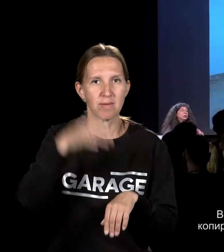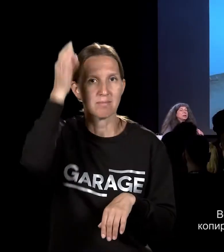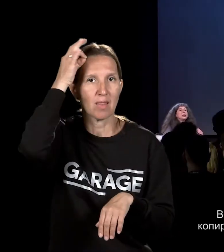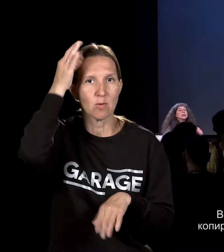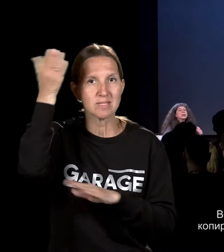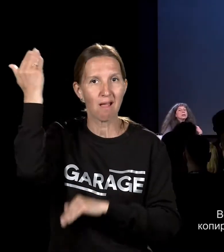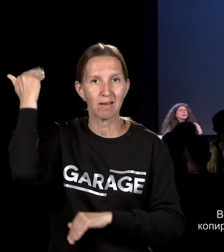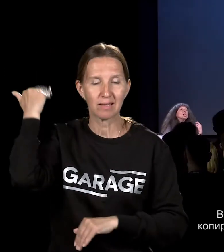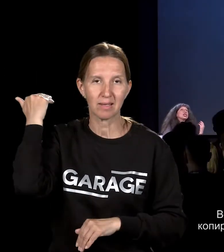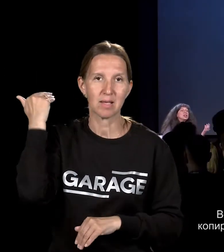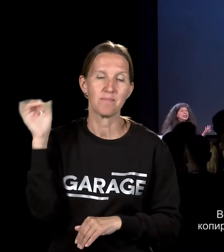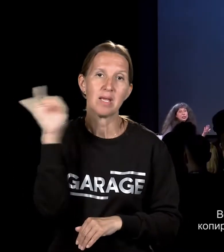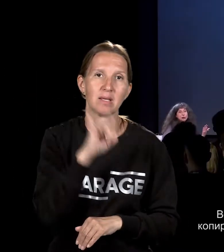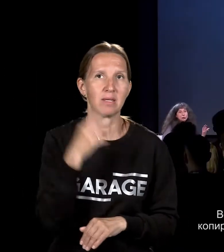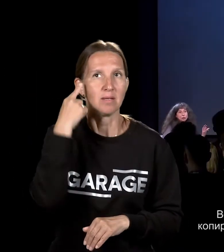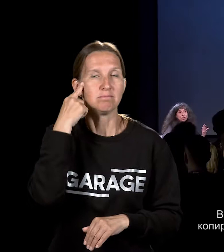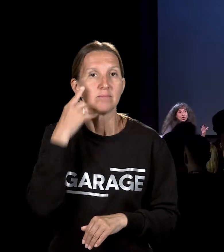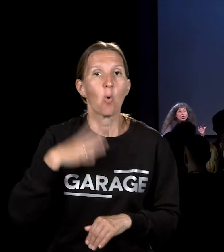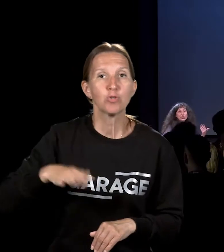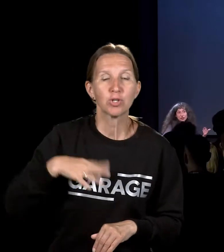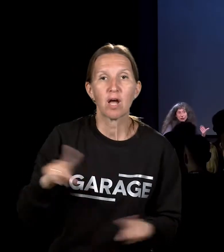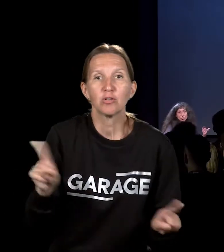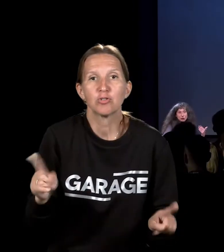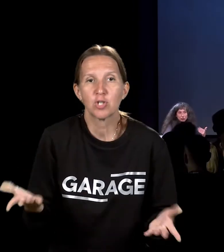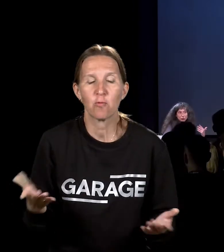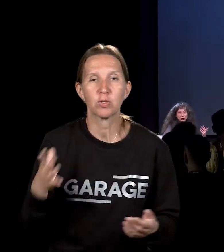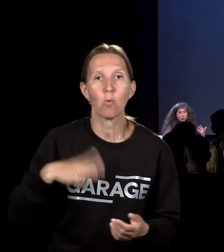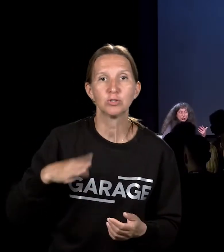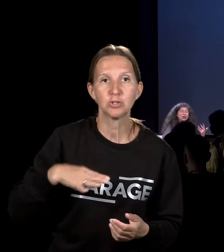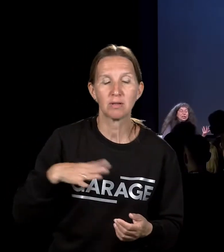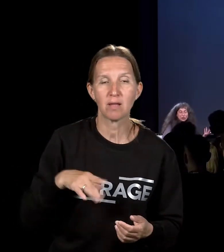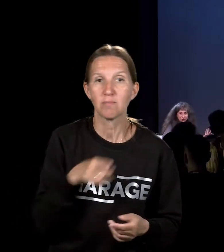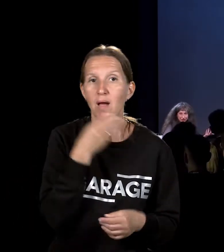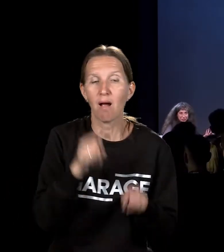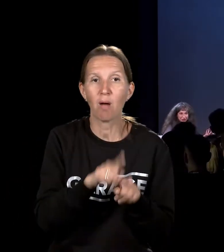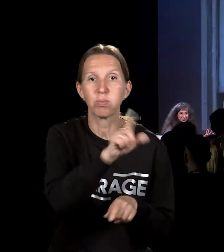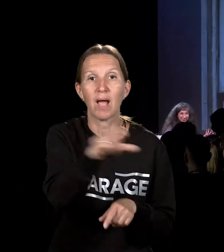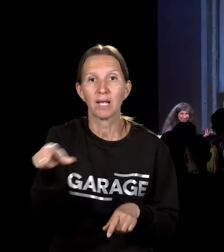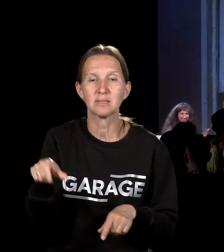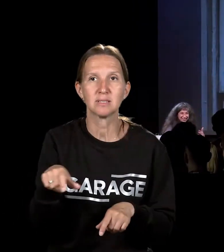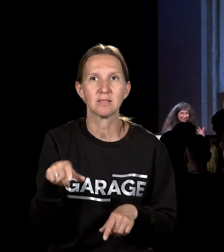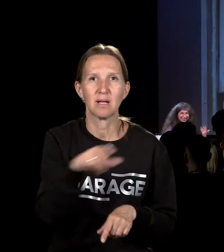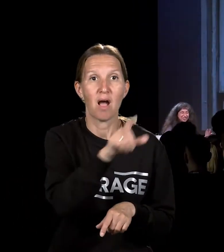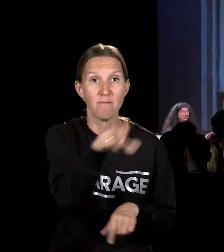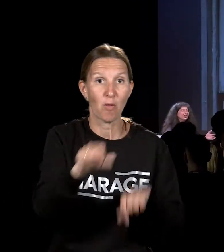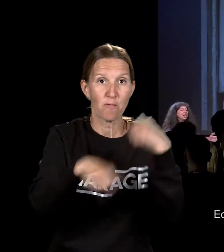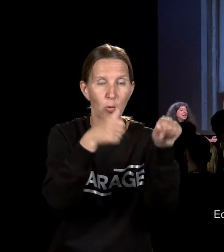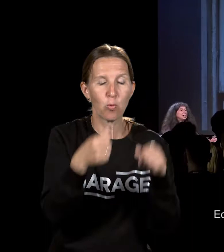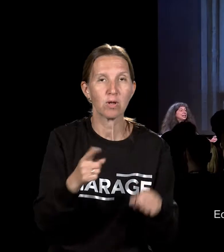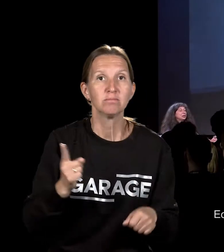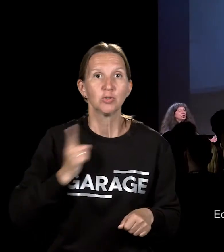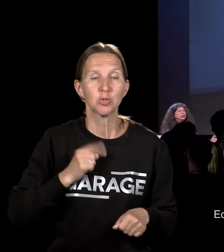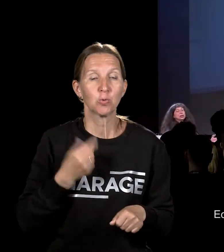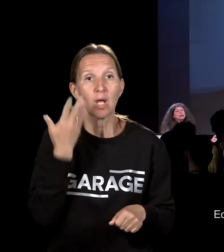ожидания чего-то, ожидания того, как эти фигуры как бы ожидают, когда они проснутся, когда они оживут,